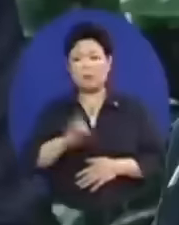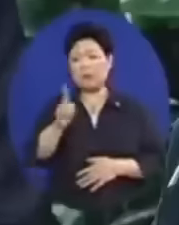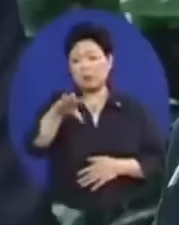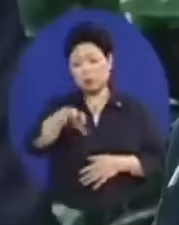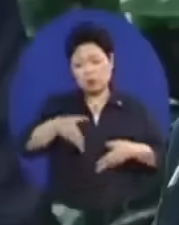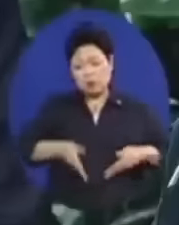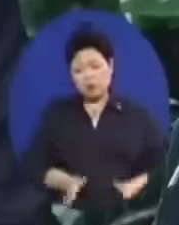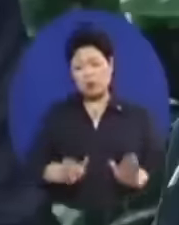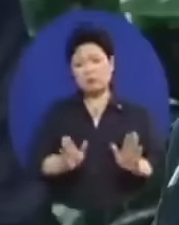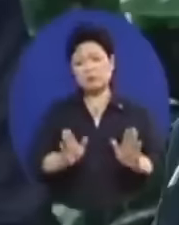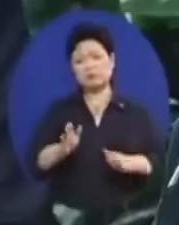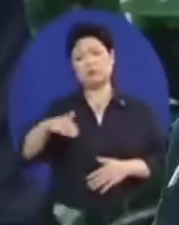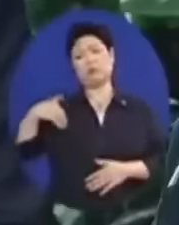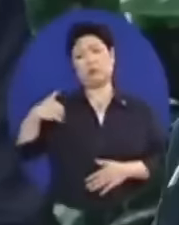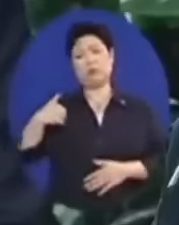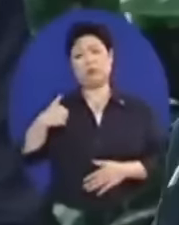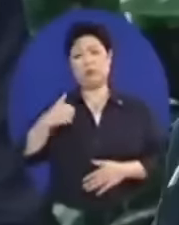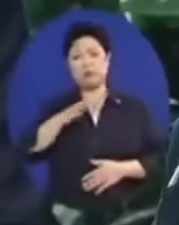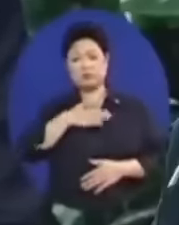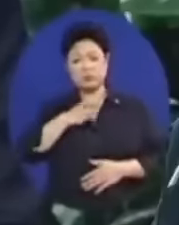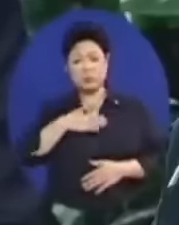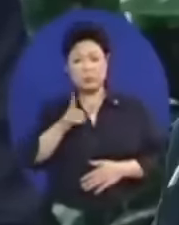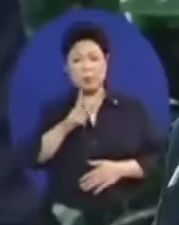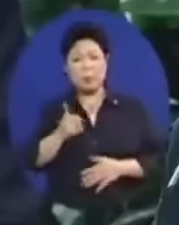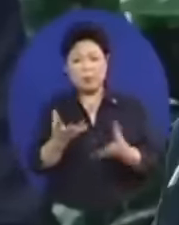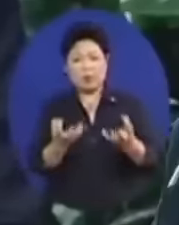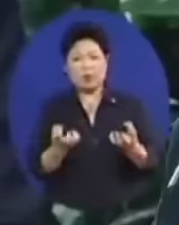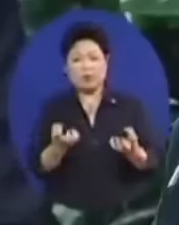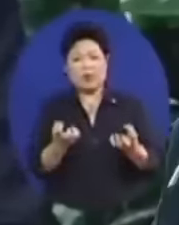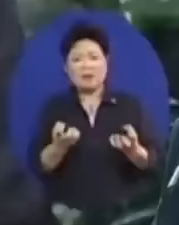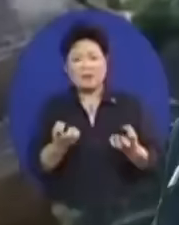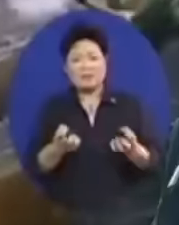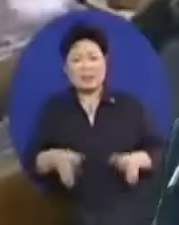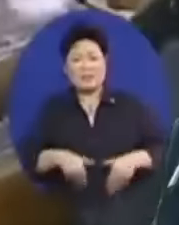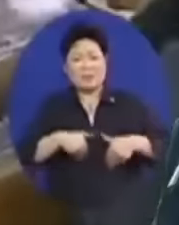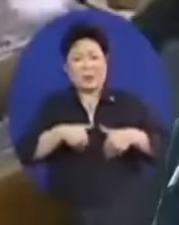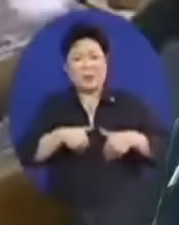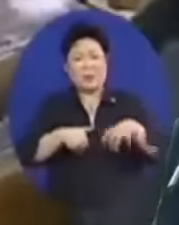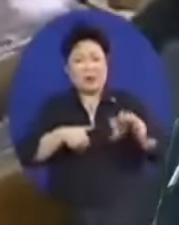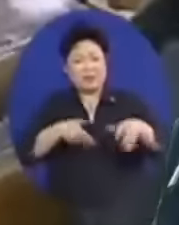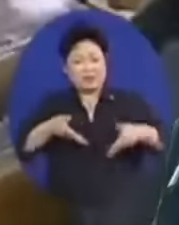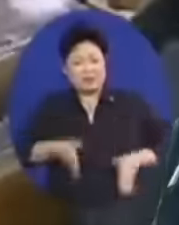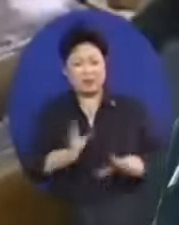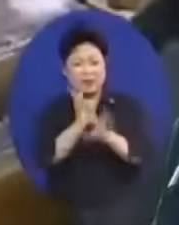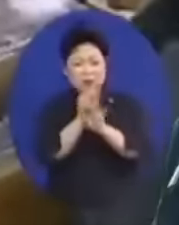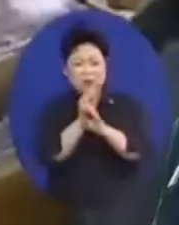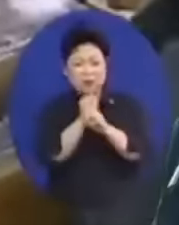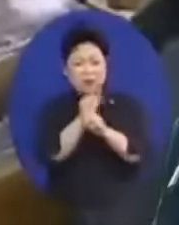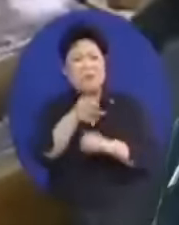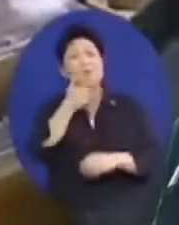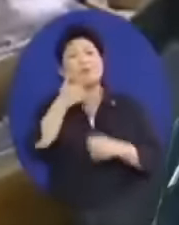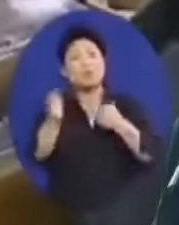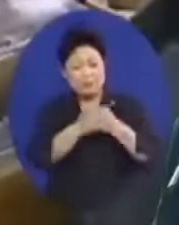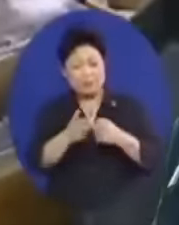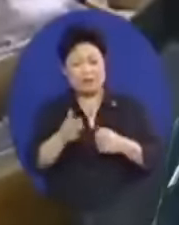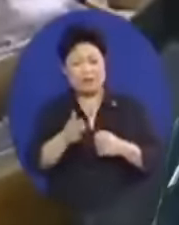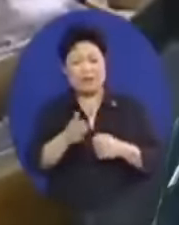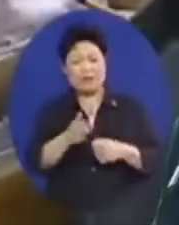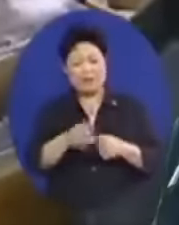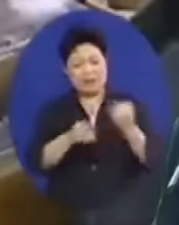어디서 났는지 알 수가 없어요. 나처럼 경상남도 울주군 삼남면 교동리 산 31번지에 났다는 번지수라도 있으면